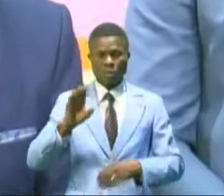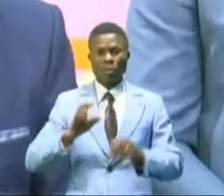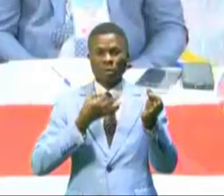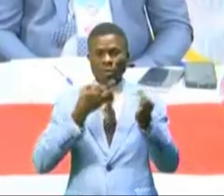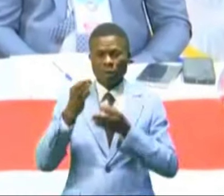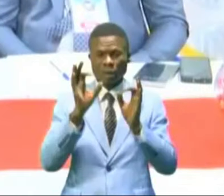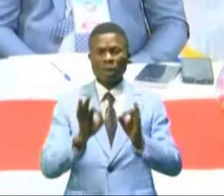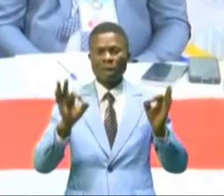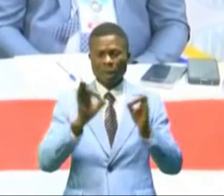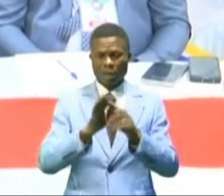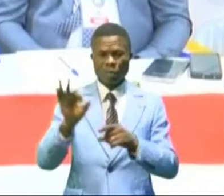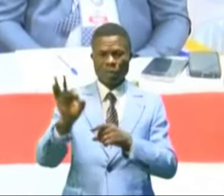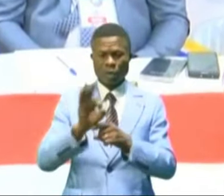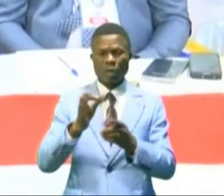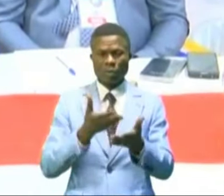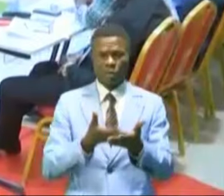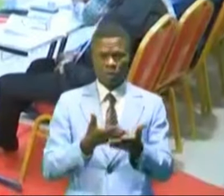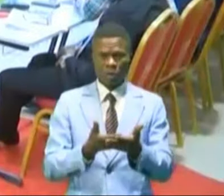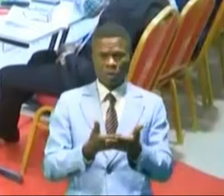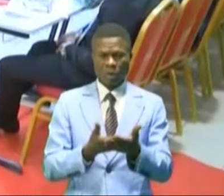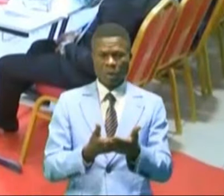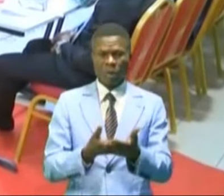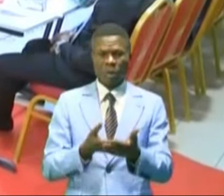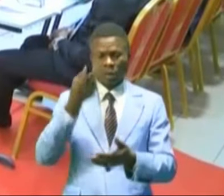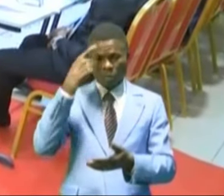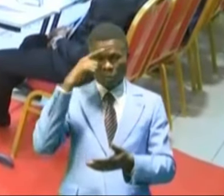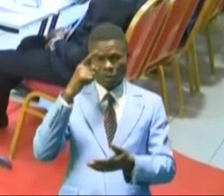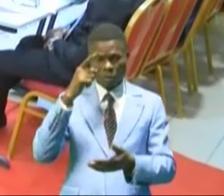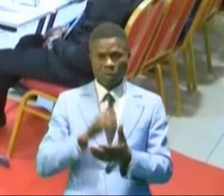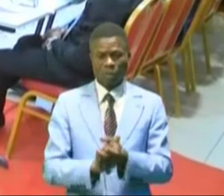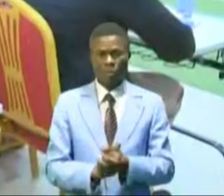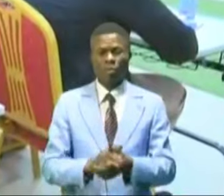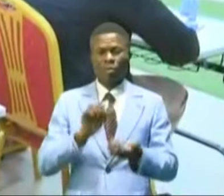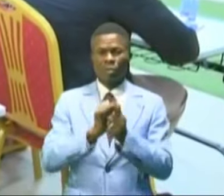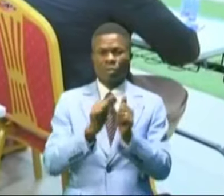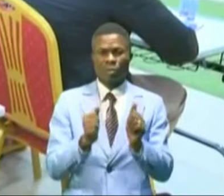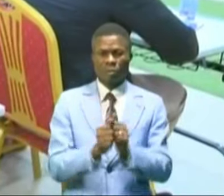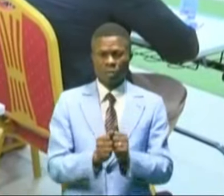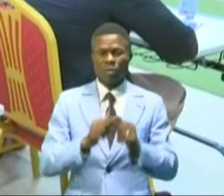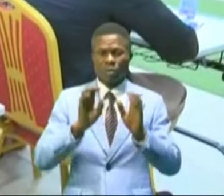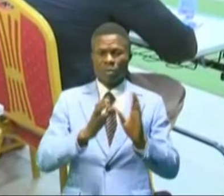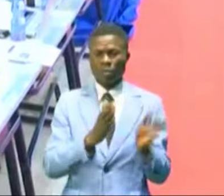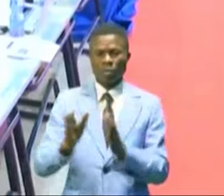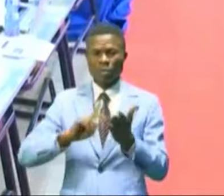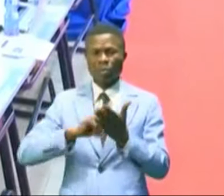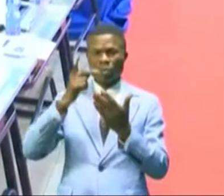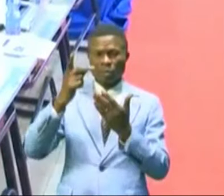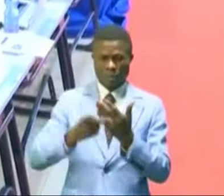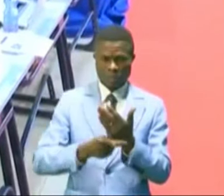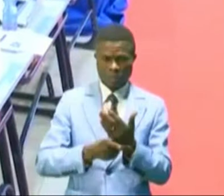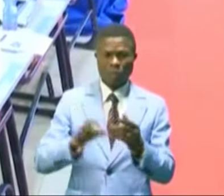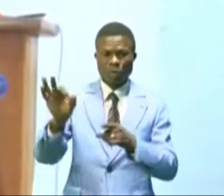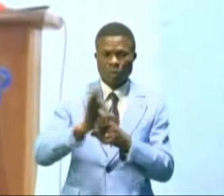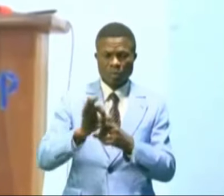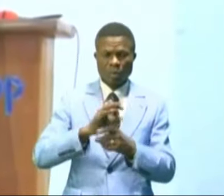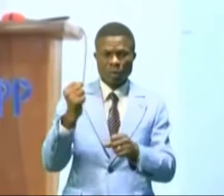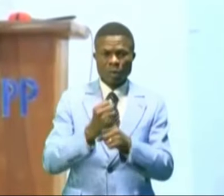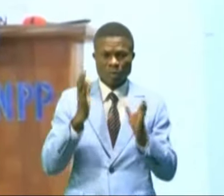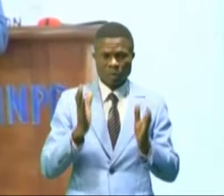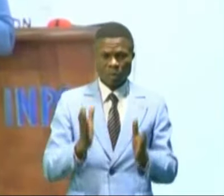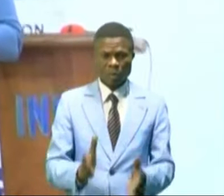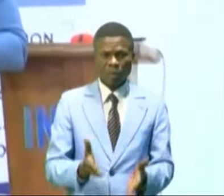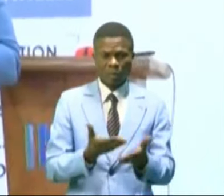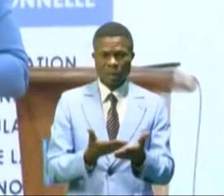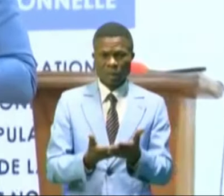l'importance de ce cadre idéal d'évaluation, d'amélioration, de planification et des recommandations des formations professionnelles. Au cours